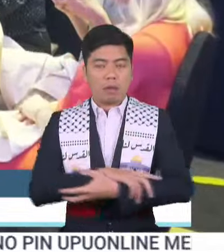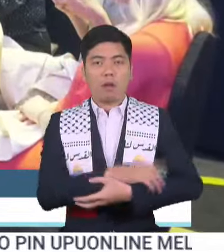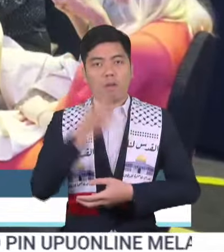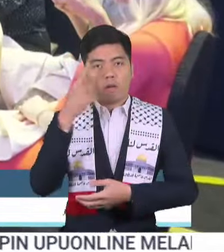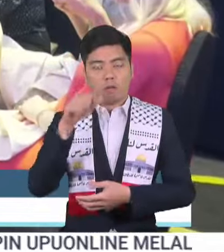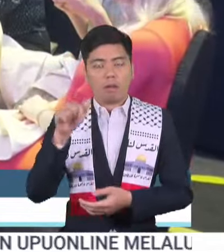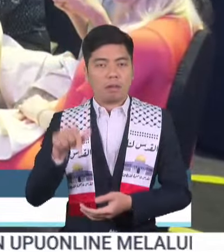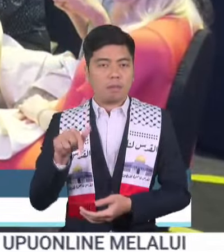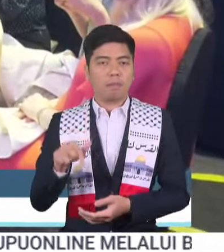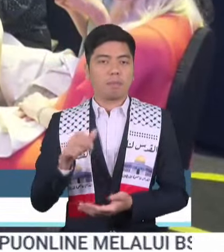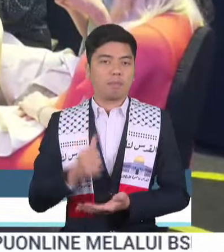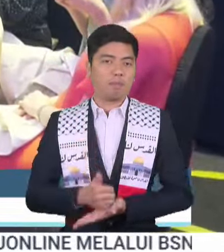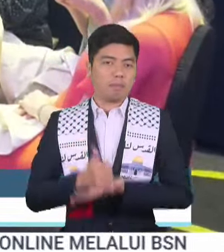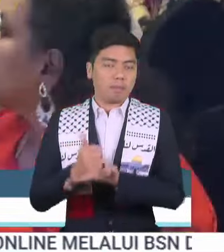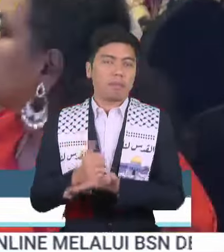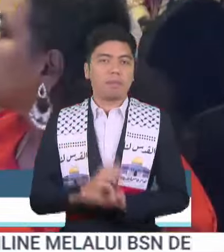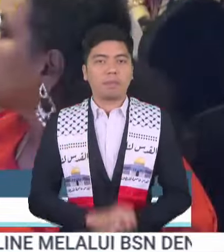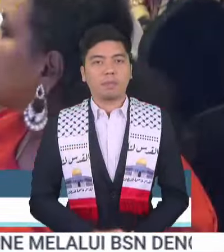tersebut.